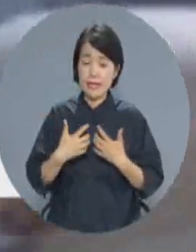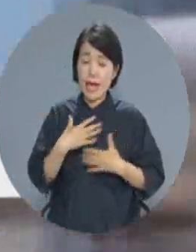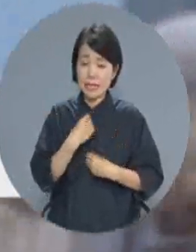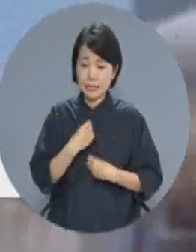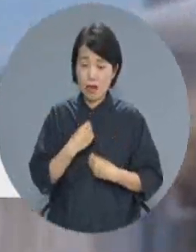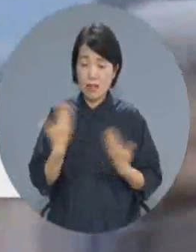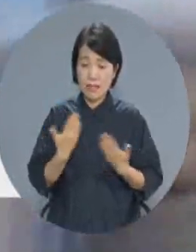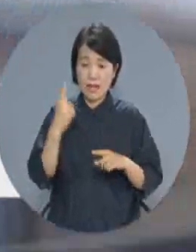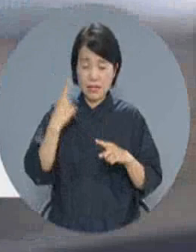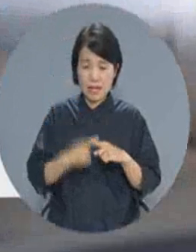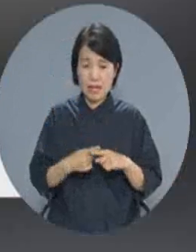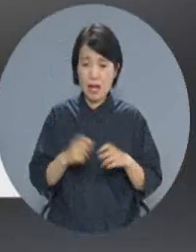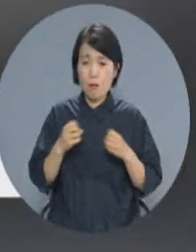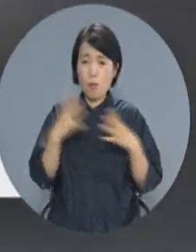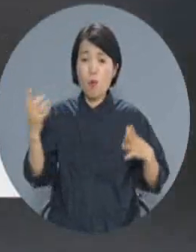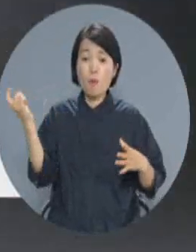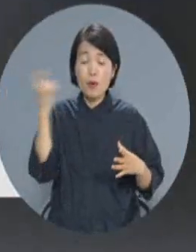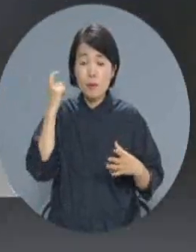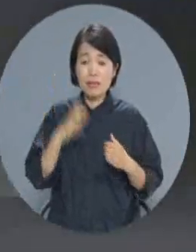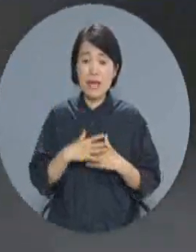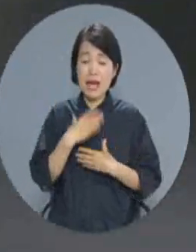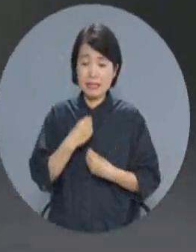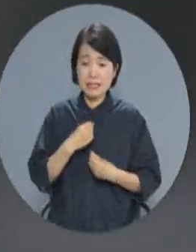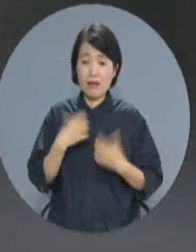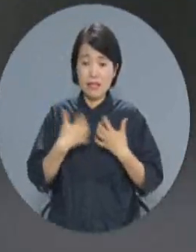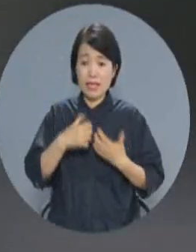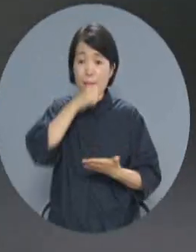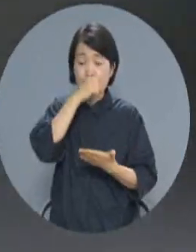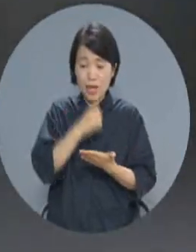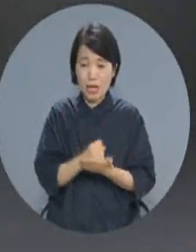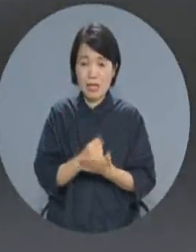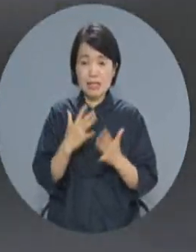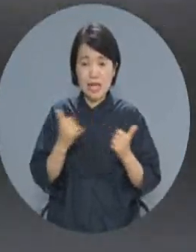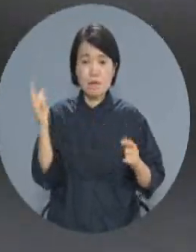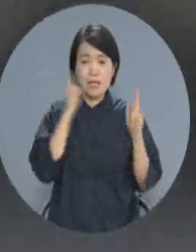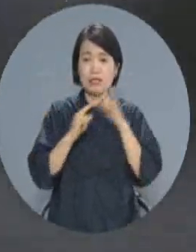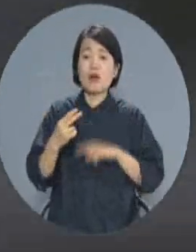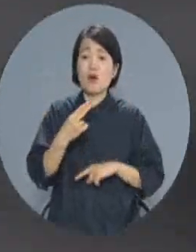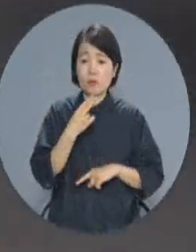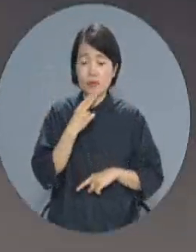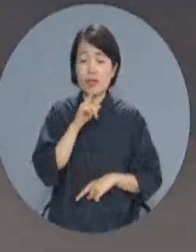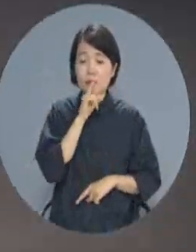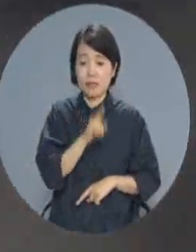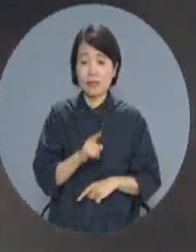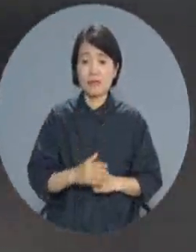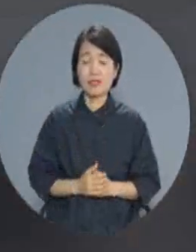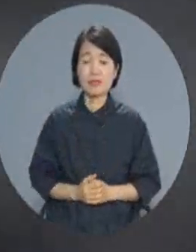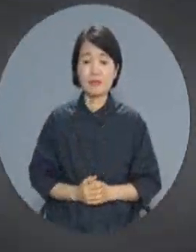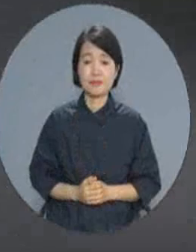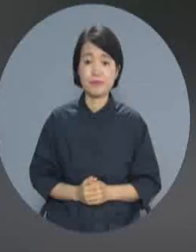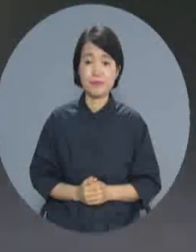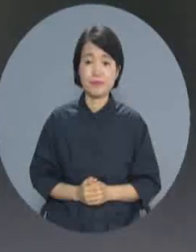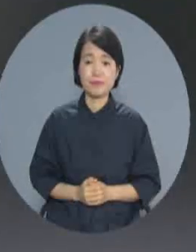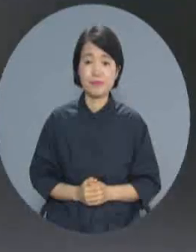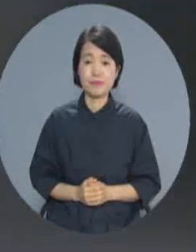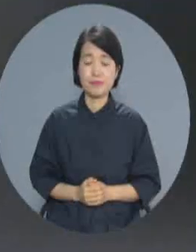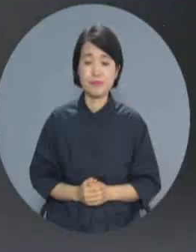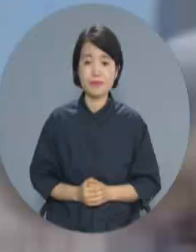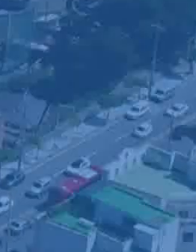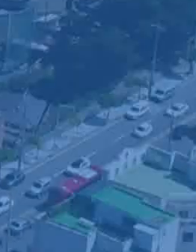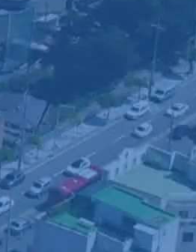폭발음이 발생했다며 안전장치가 정상 작동했고 인명 피해는 없었다고 설명했습니다.